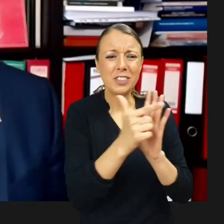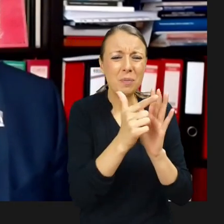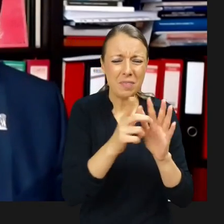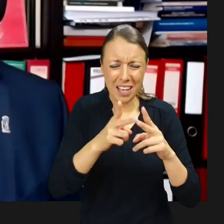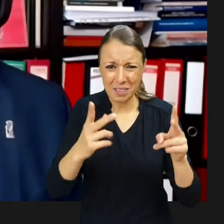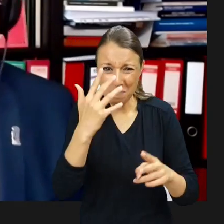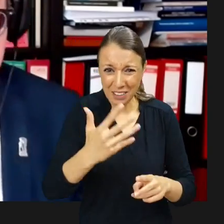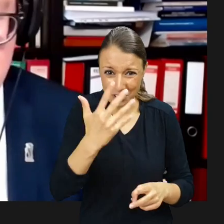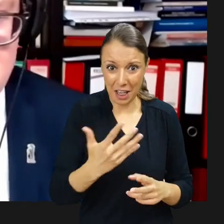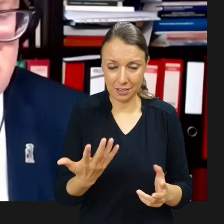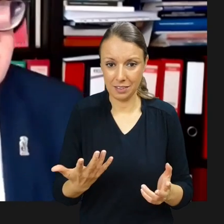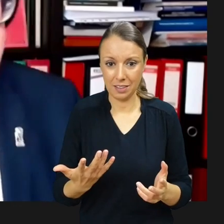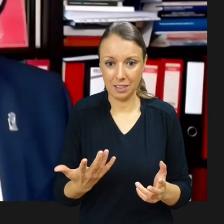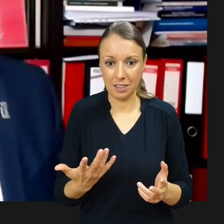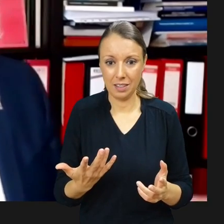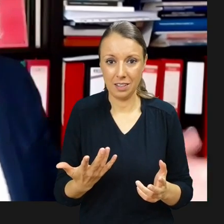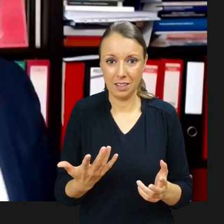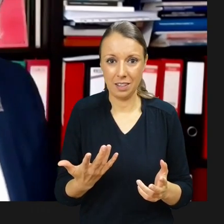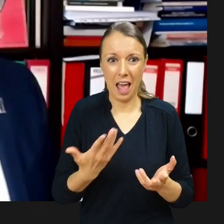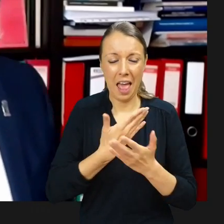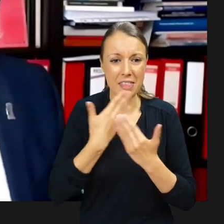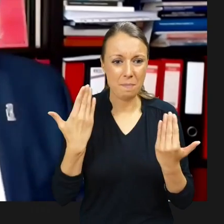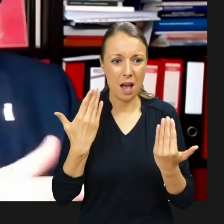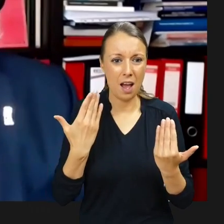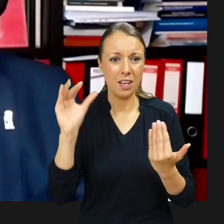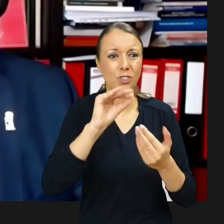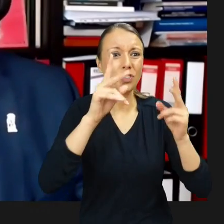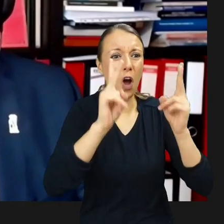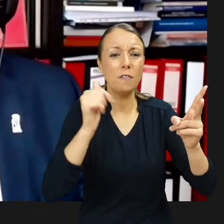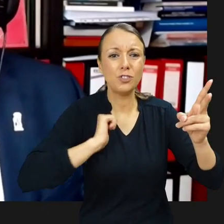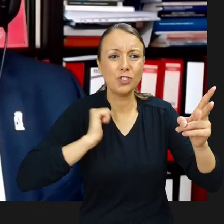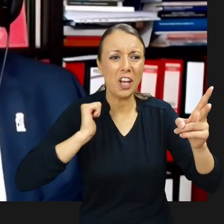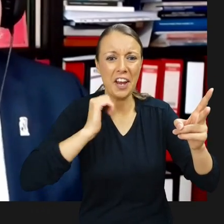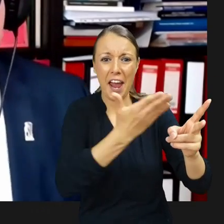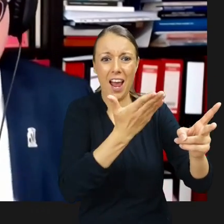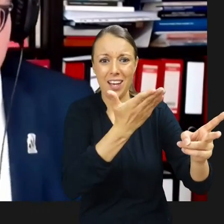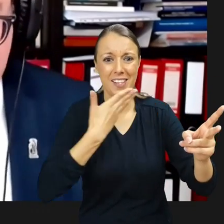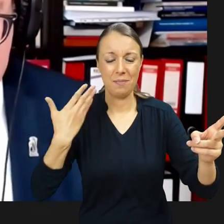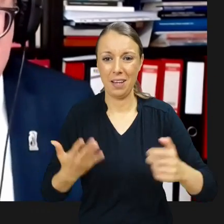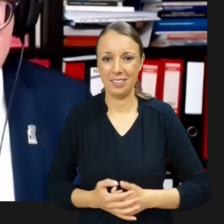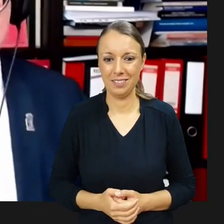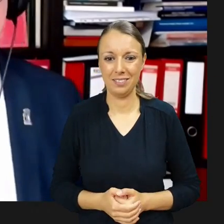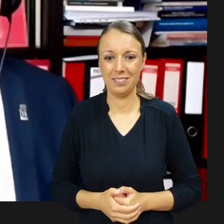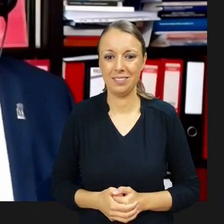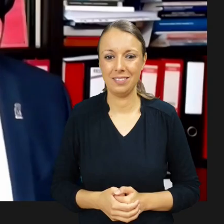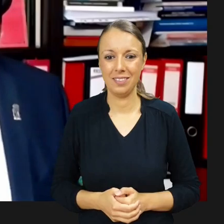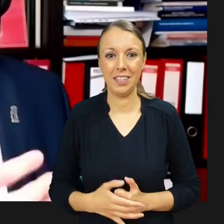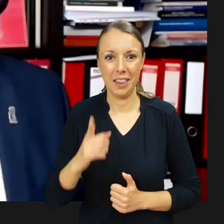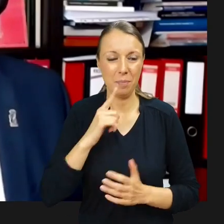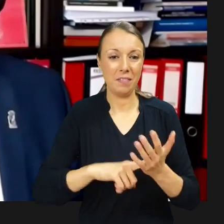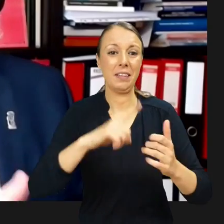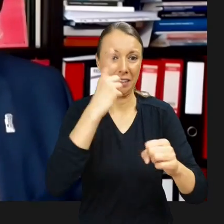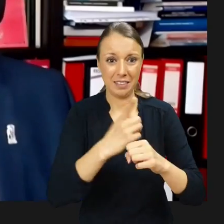i nie ma informacji, na którą się czeka. Więc ten wyrok, mimo że sprawia radość, że wskazuje